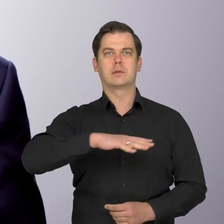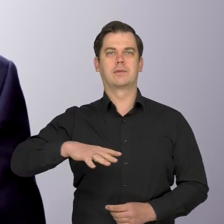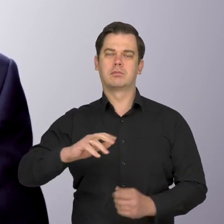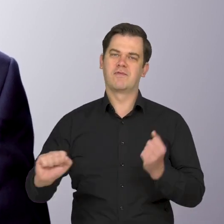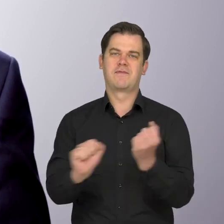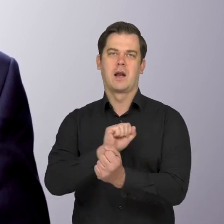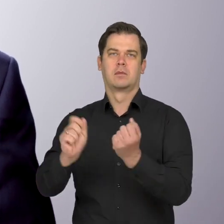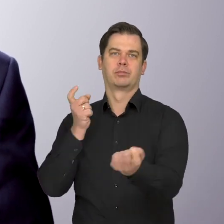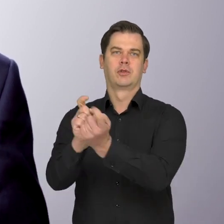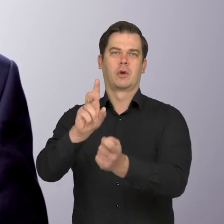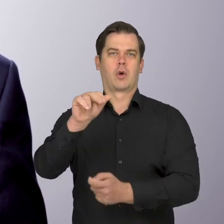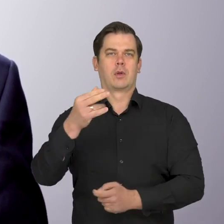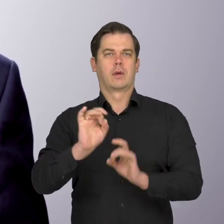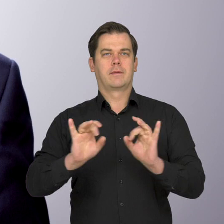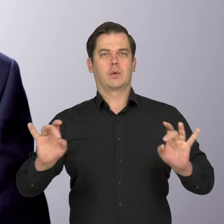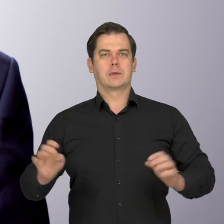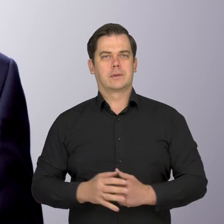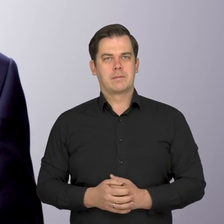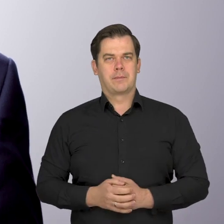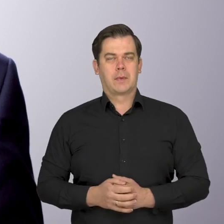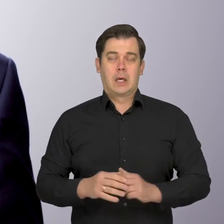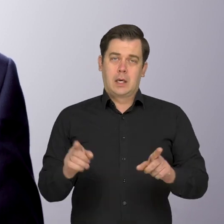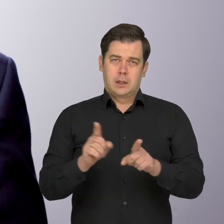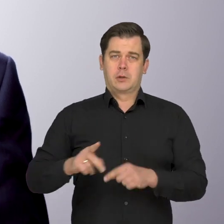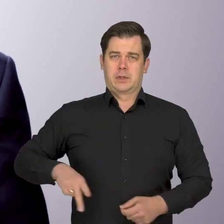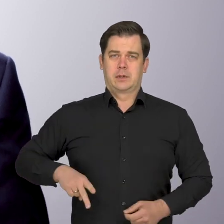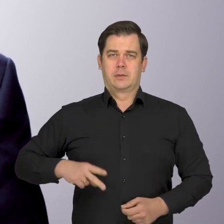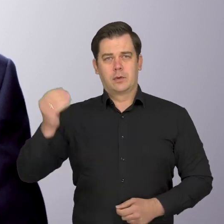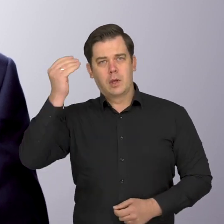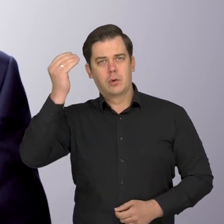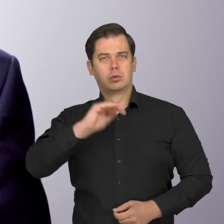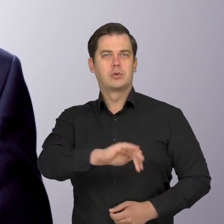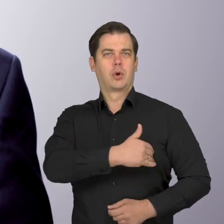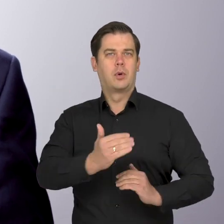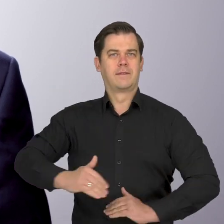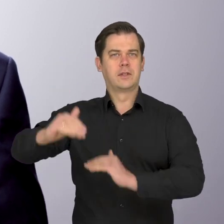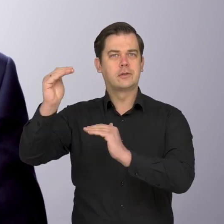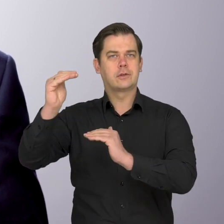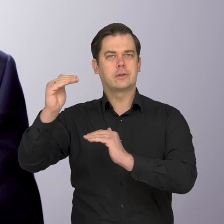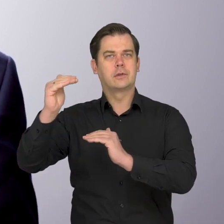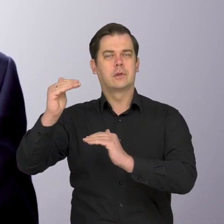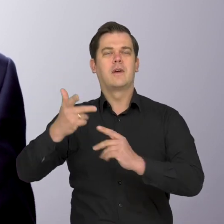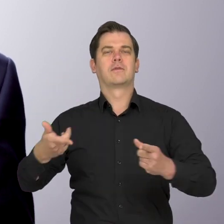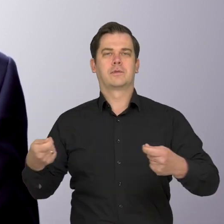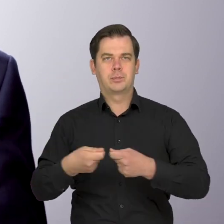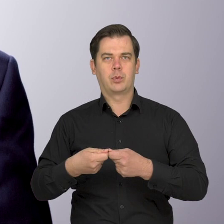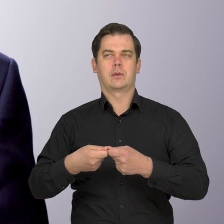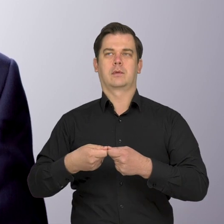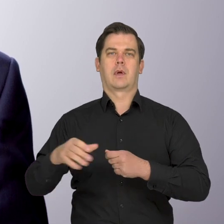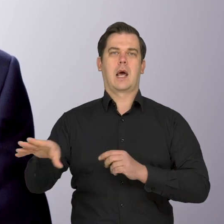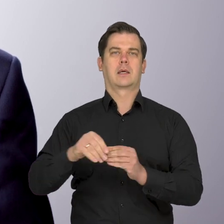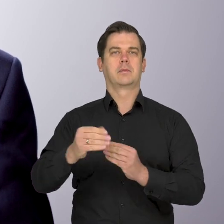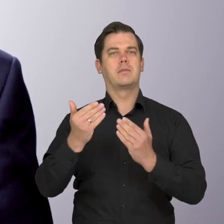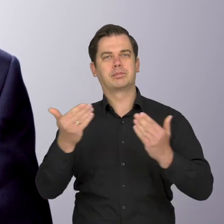z epidemią koronawirusa. Również Ministerstwo Nauki i Szkolnictwa Wyższego wspólnie ze